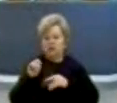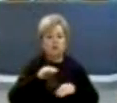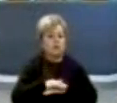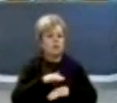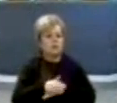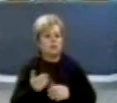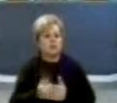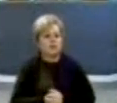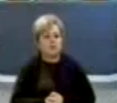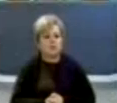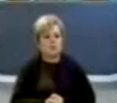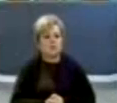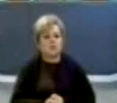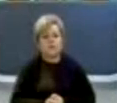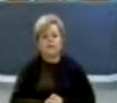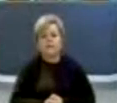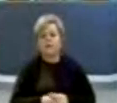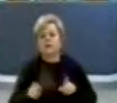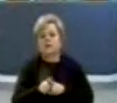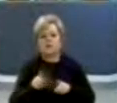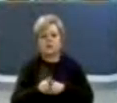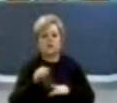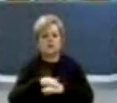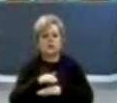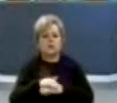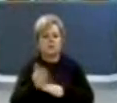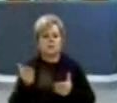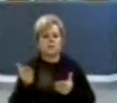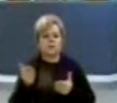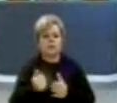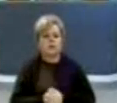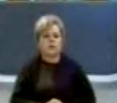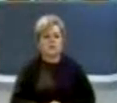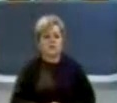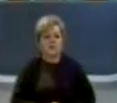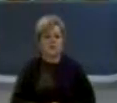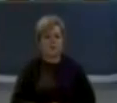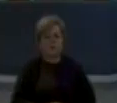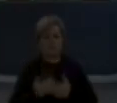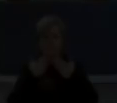shërbim të kujt ose kujt po i shërbeni në këtë krye shërbim ose post në krye shërbimin që e keni marrë. Faleminderit.